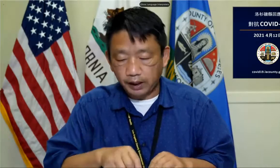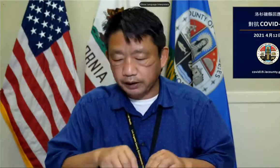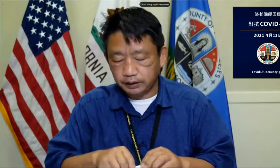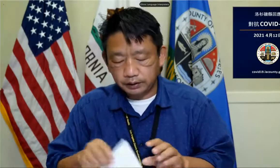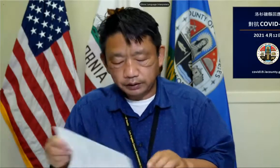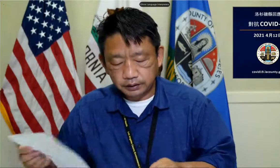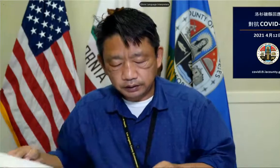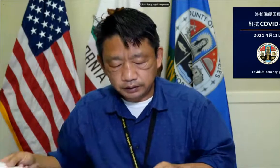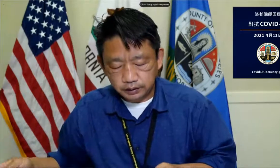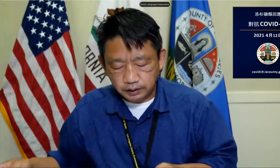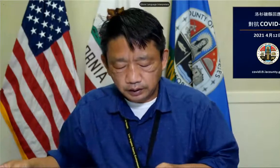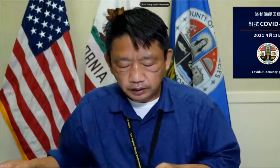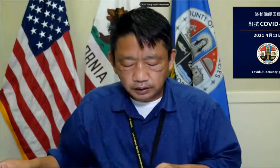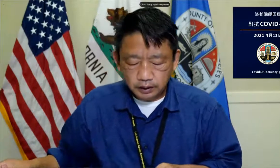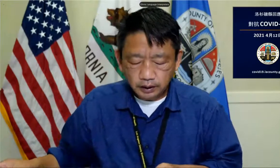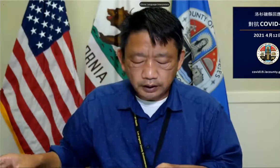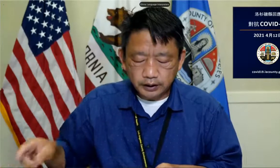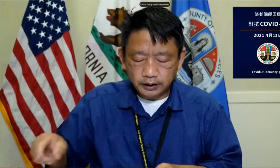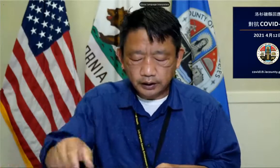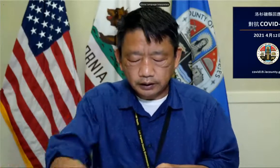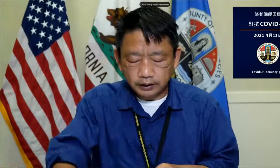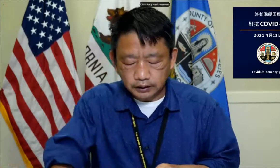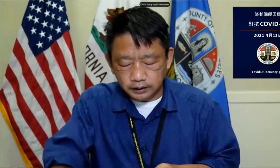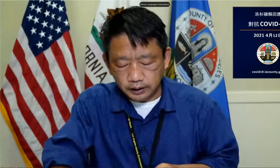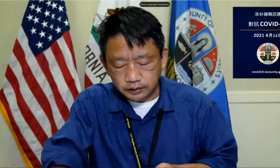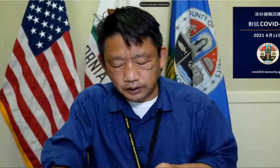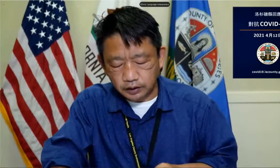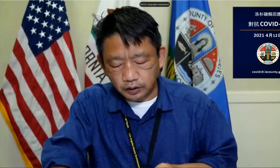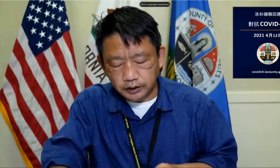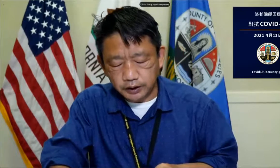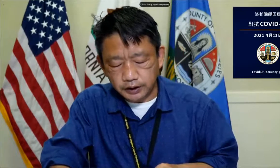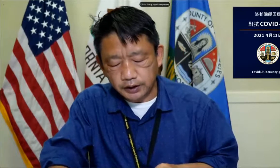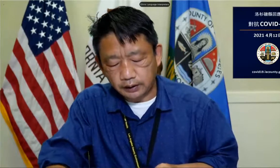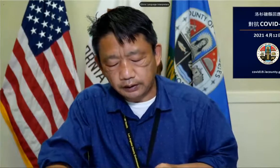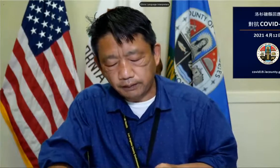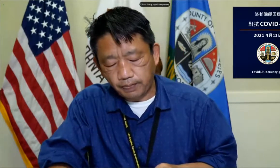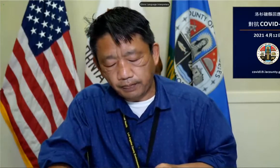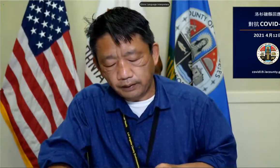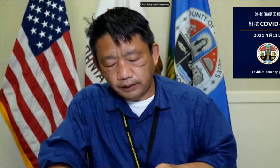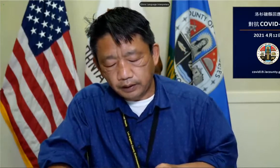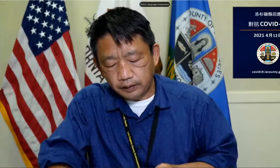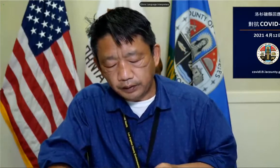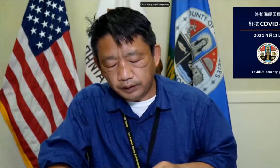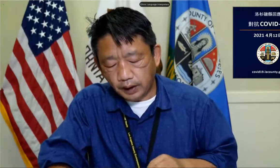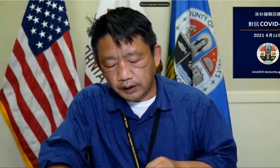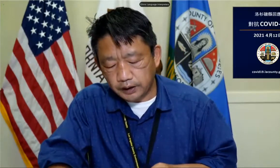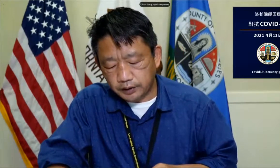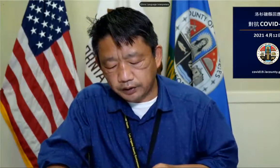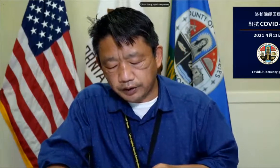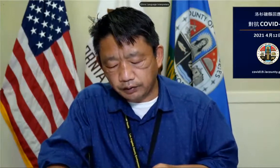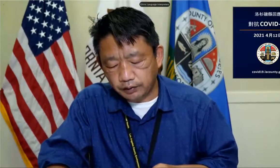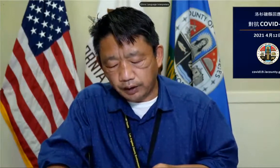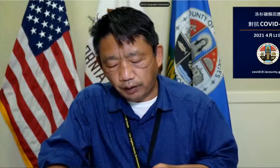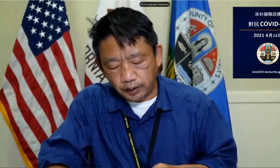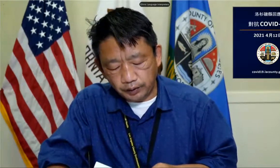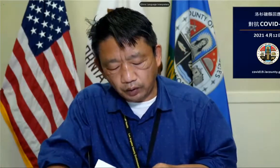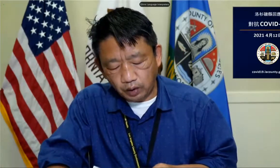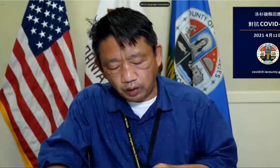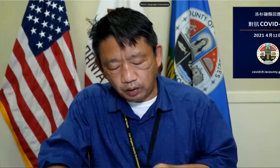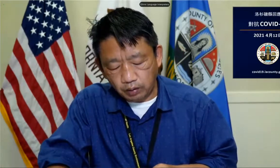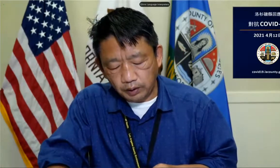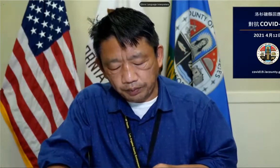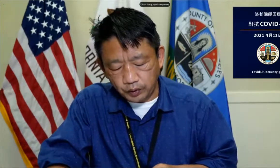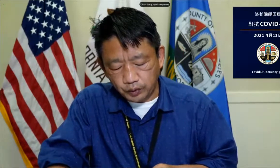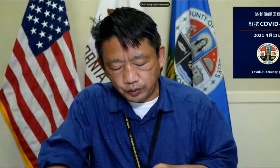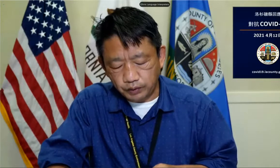每天8人。很显然，随着重启的进展，与他人接触的机会越来越